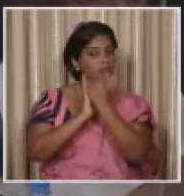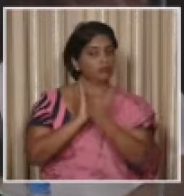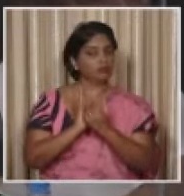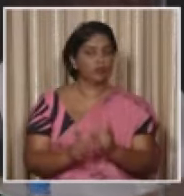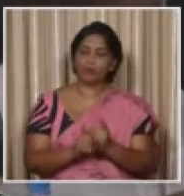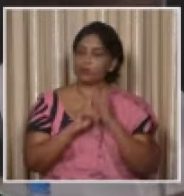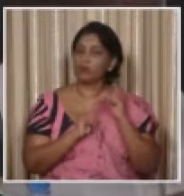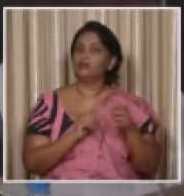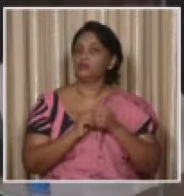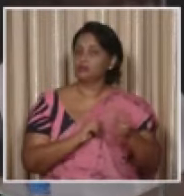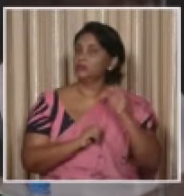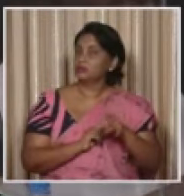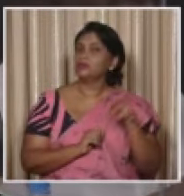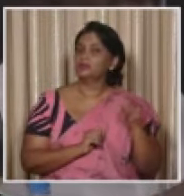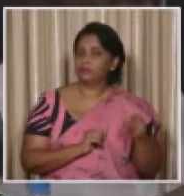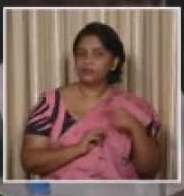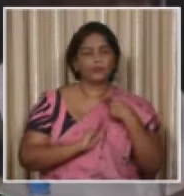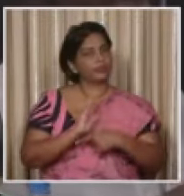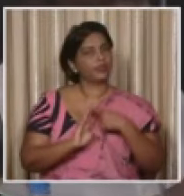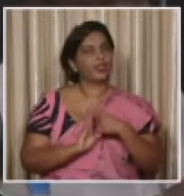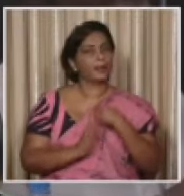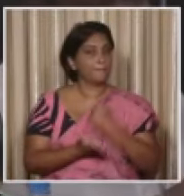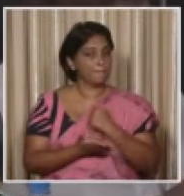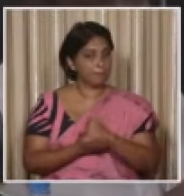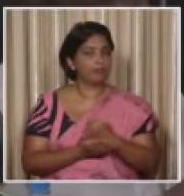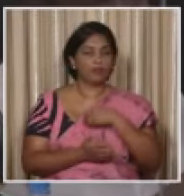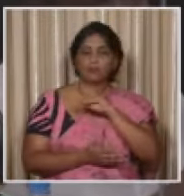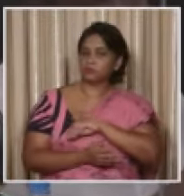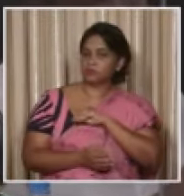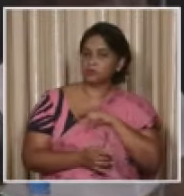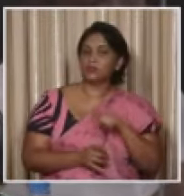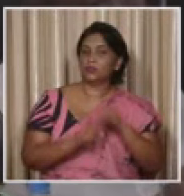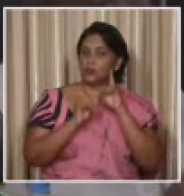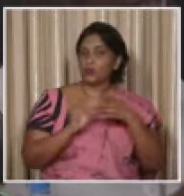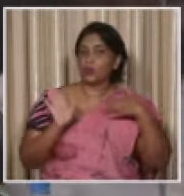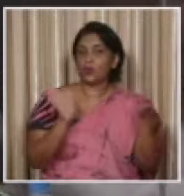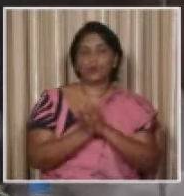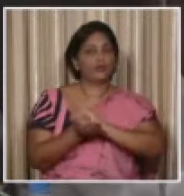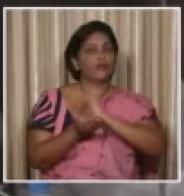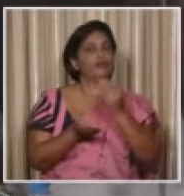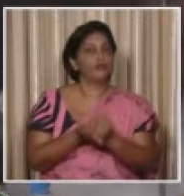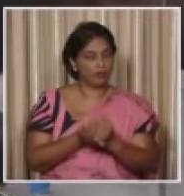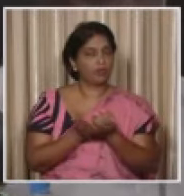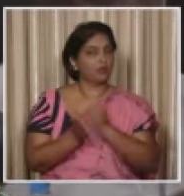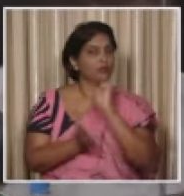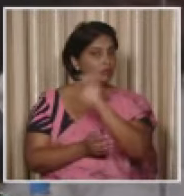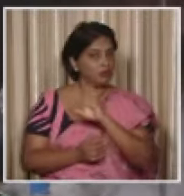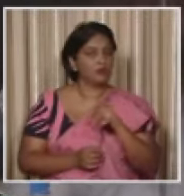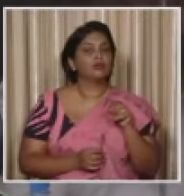විධිවිධානවලට අනුකූල වීමෙන් පසු ශ්‍රී ලංකා මහා බැංකුවේ ඉපැයීම් ඒකාබද්ධ අරමුදලට බැර කර යුතු